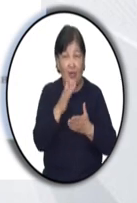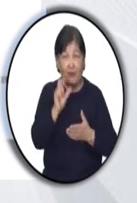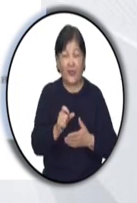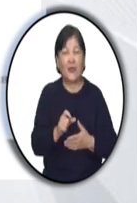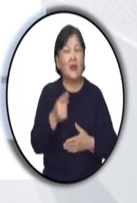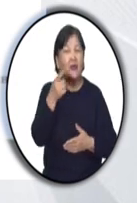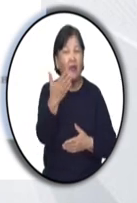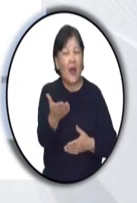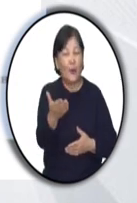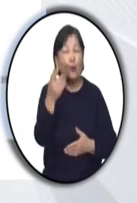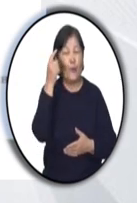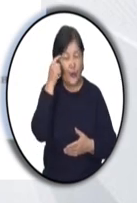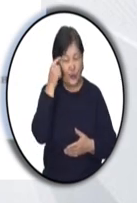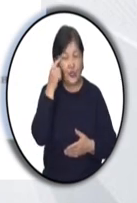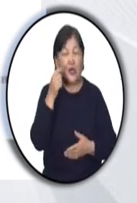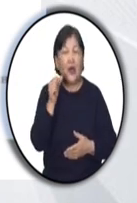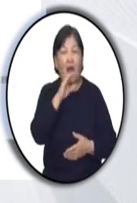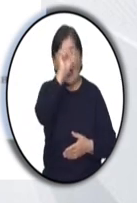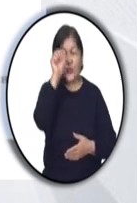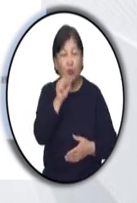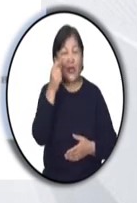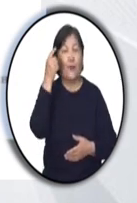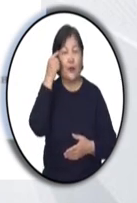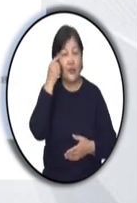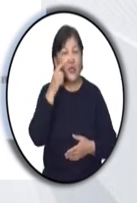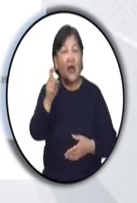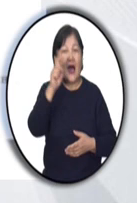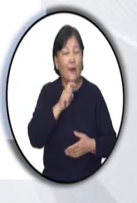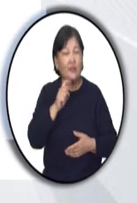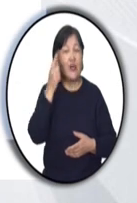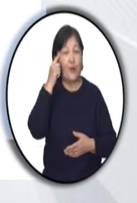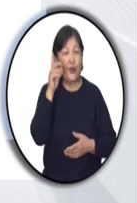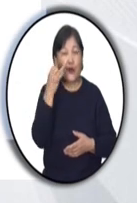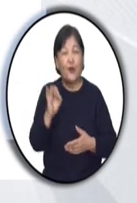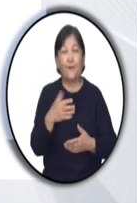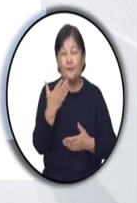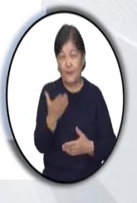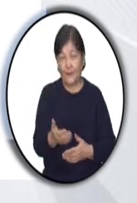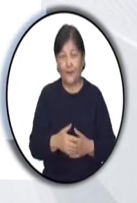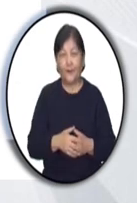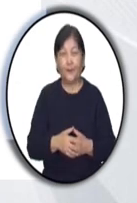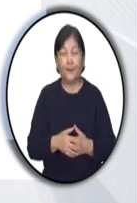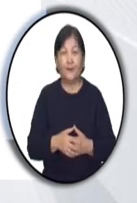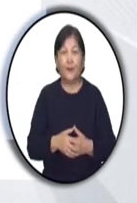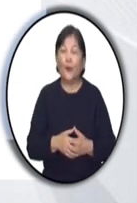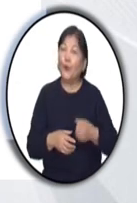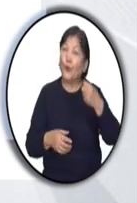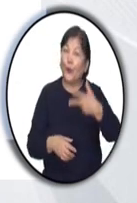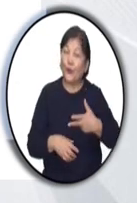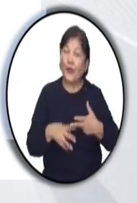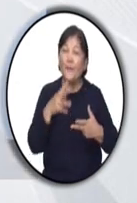ямар боломжууд манай улсад байгаа вэ? За энэ талаар бас та нар одоо асуудлаа эргэцүүлж хариултаа эргэцүүлж